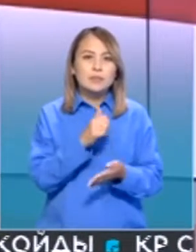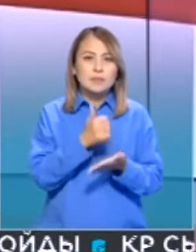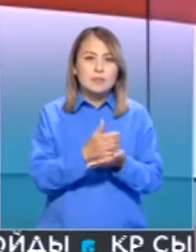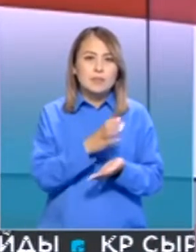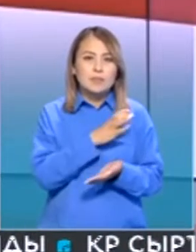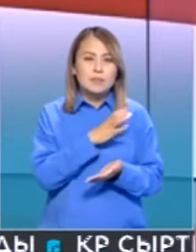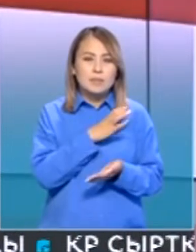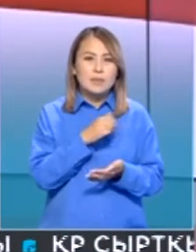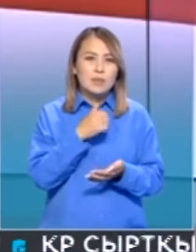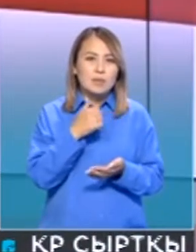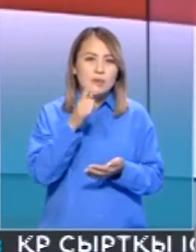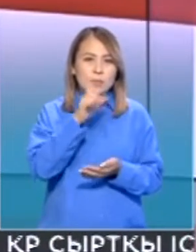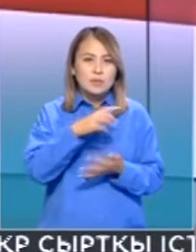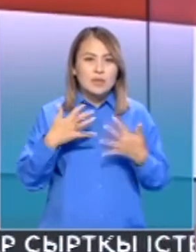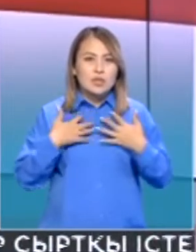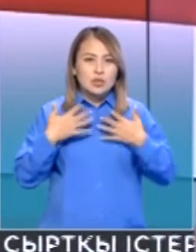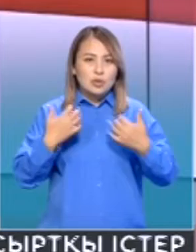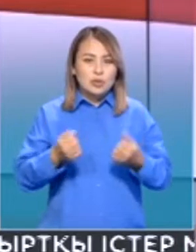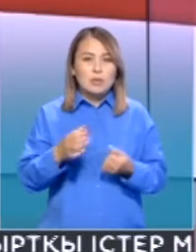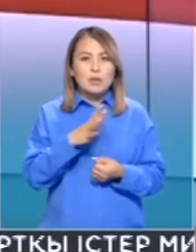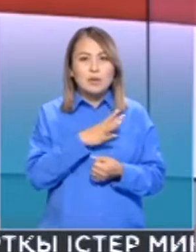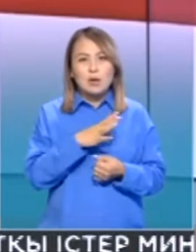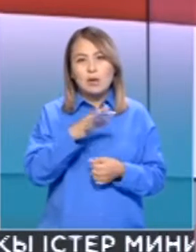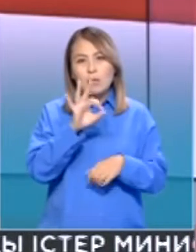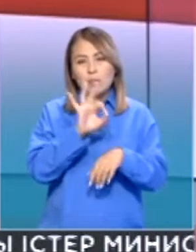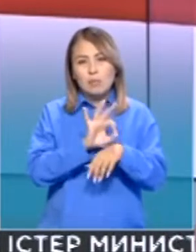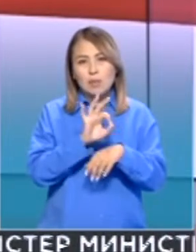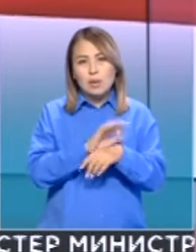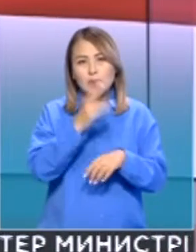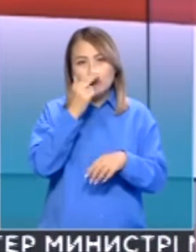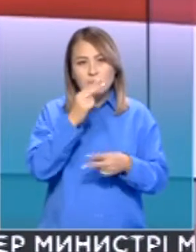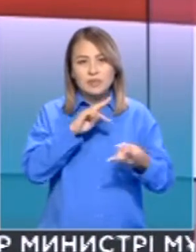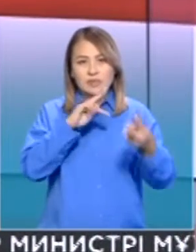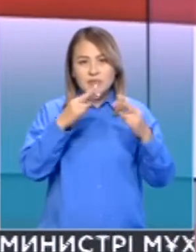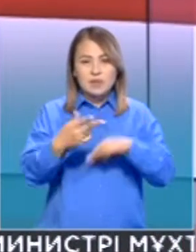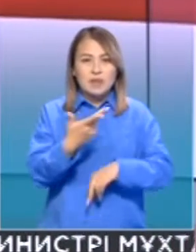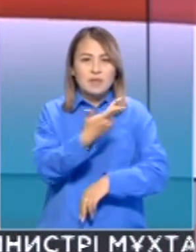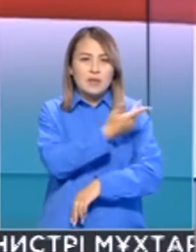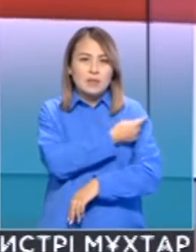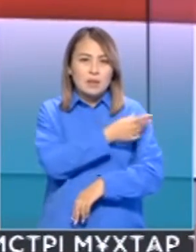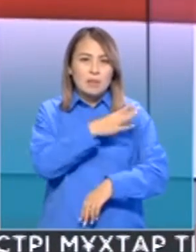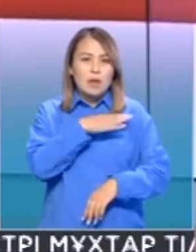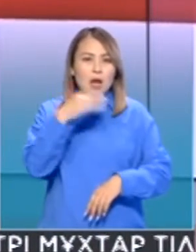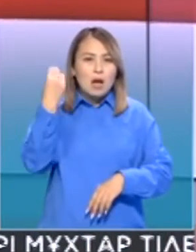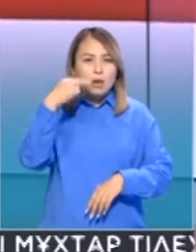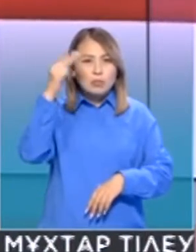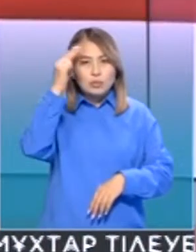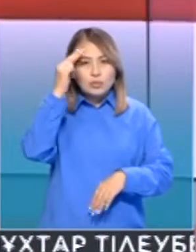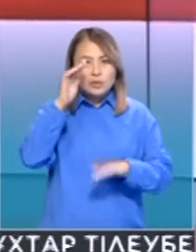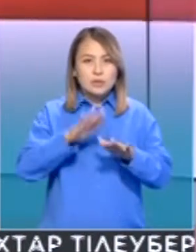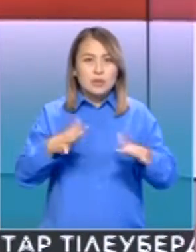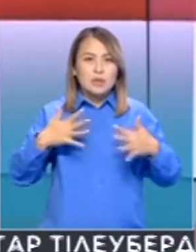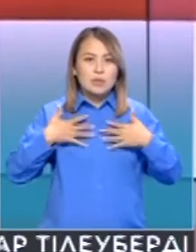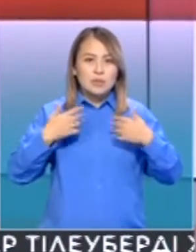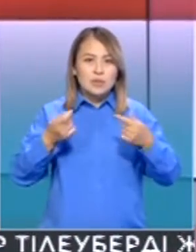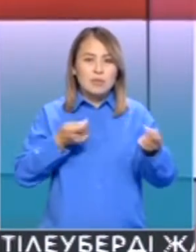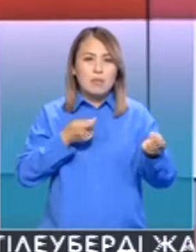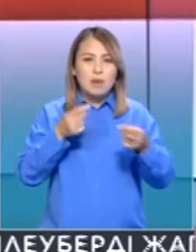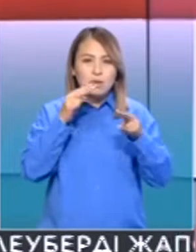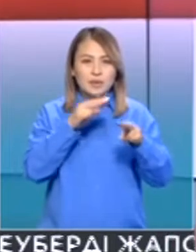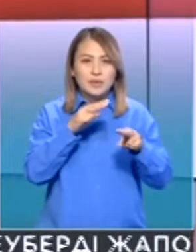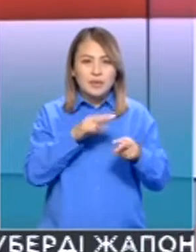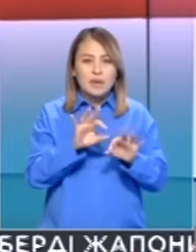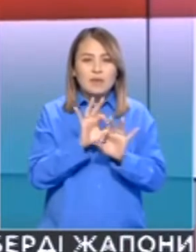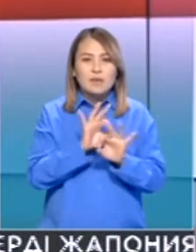Сондай-ақ басты байлығымыз бастың амандығы ұлт денсаулығы. Тұмауға қарсы екпенің орнына басқа вакцина алған ақтөбелік оқушылардың жағдайы денсаулық сақтау